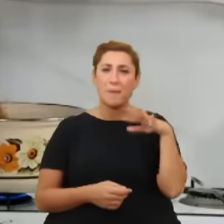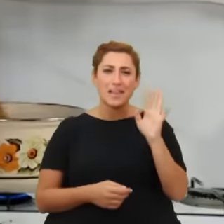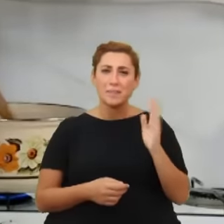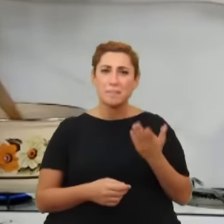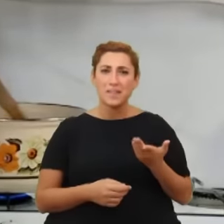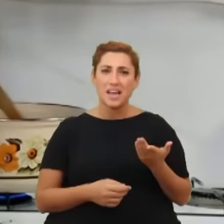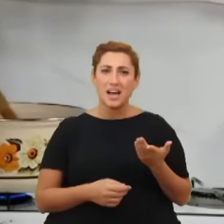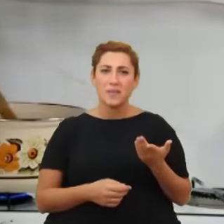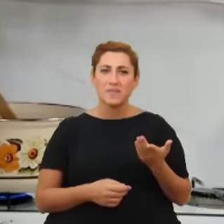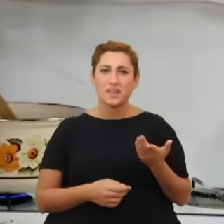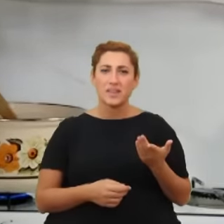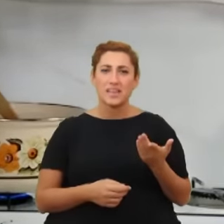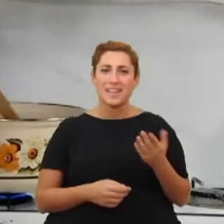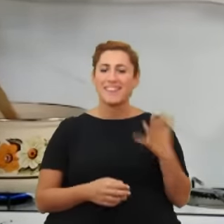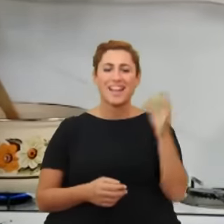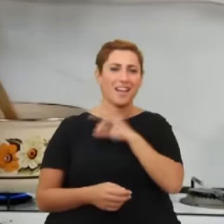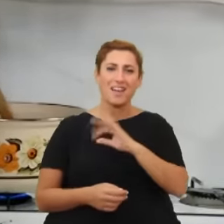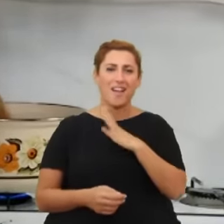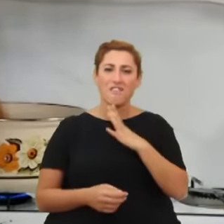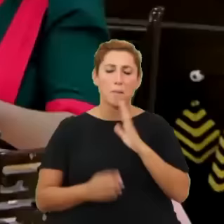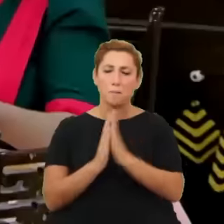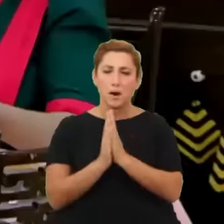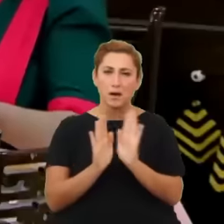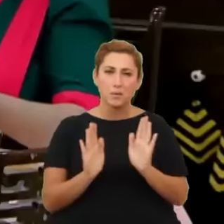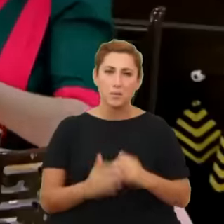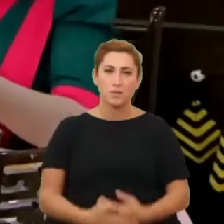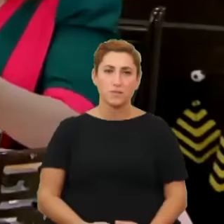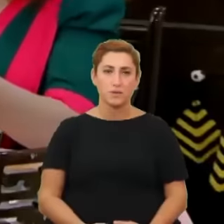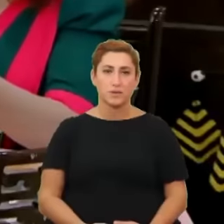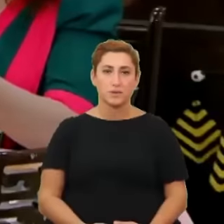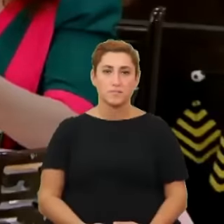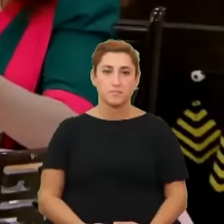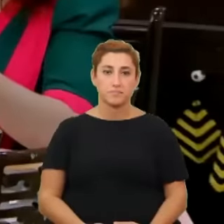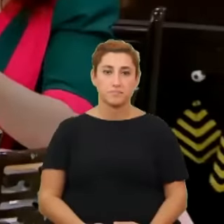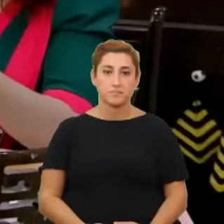anlayamadım yani. Ne gerek varmış pardon?